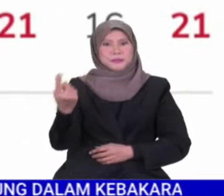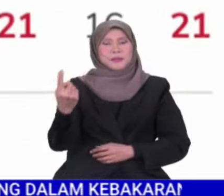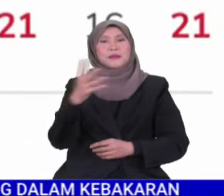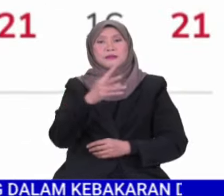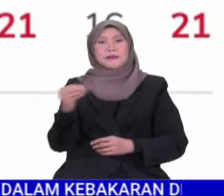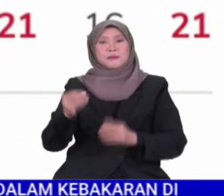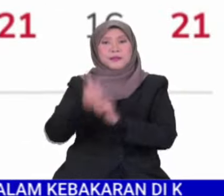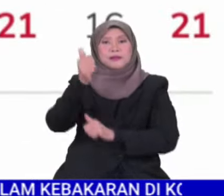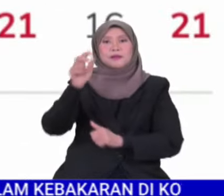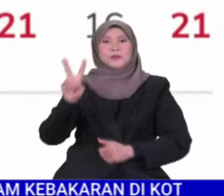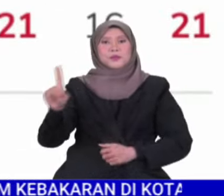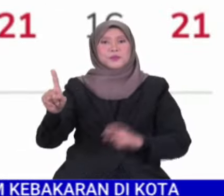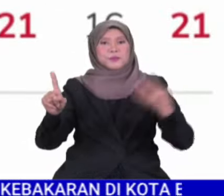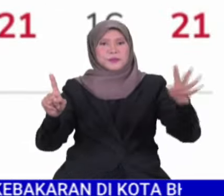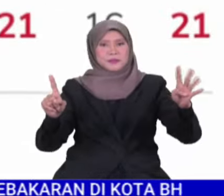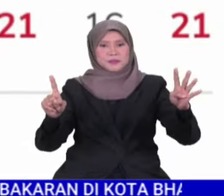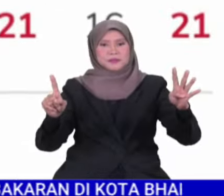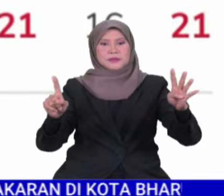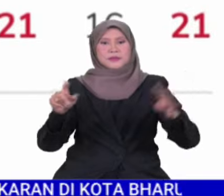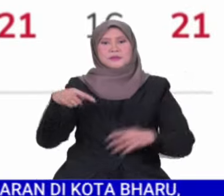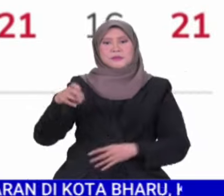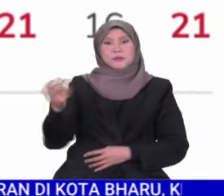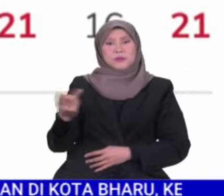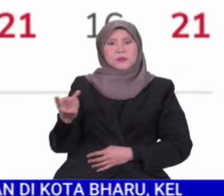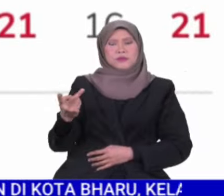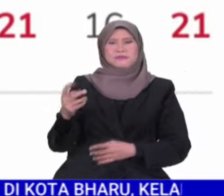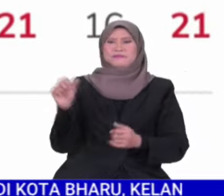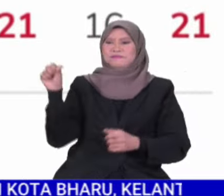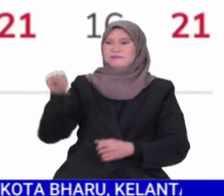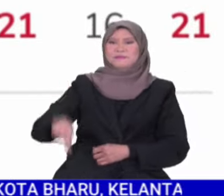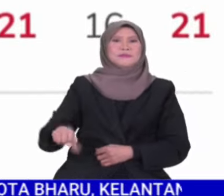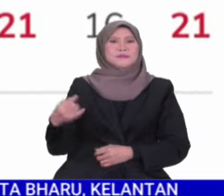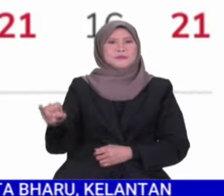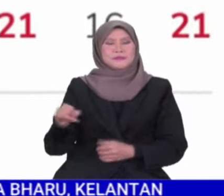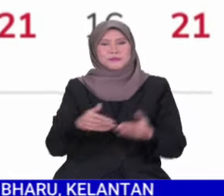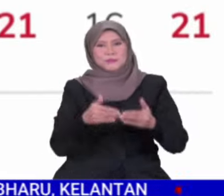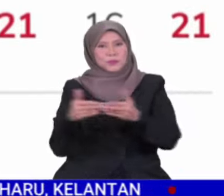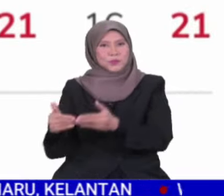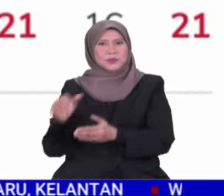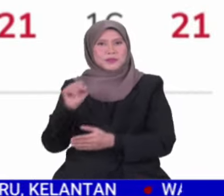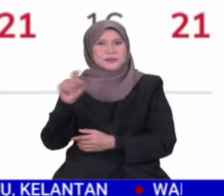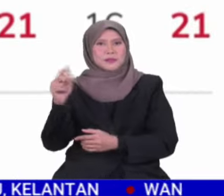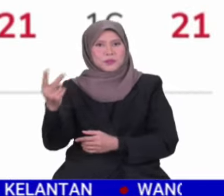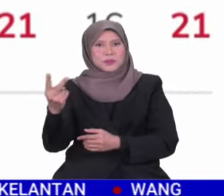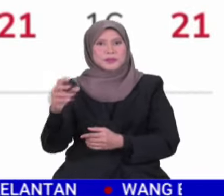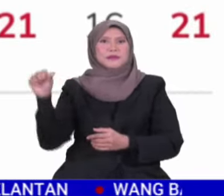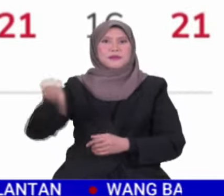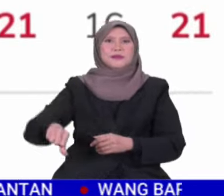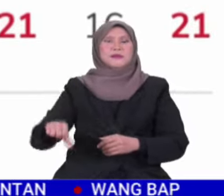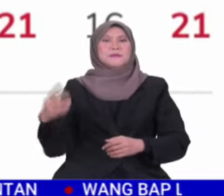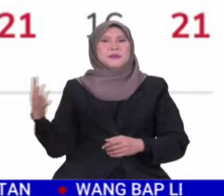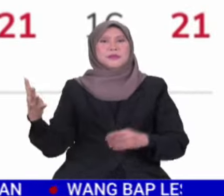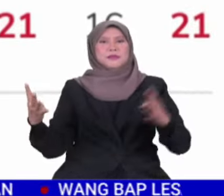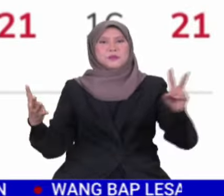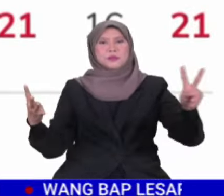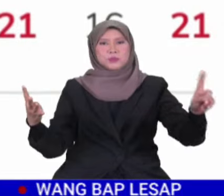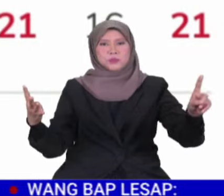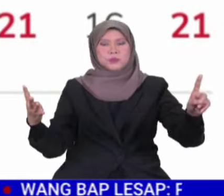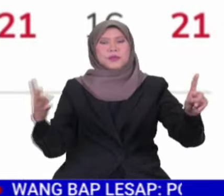seterusnya menang 21-14. Pearlie dan Tinah bagaimanapun gagal meneruskan momentum di set kedua apabila tumpas